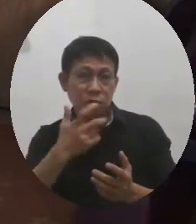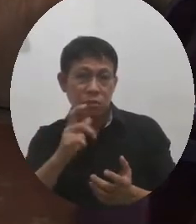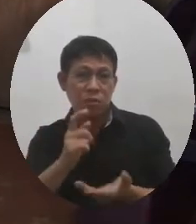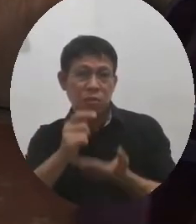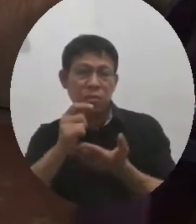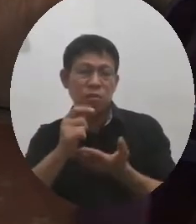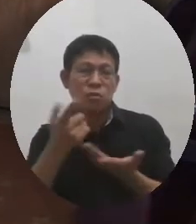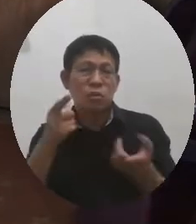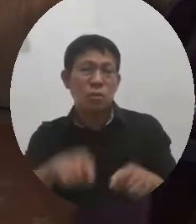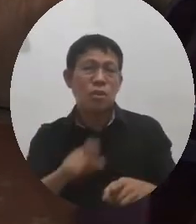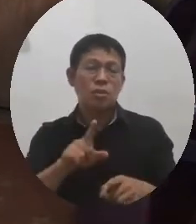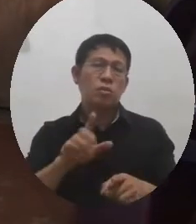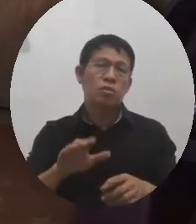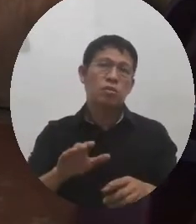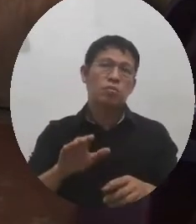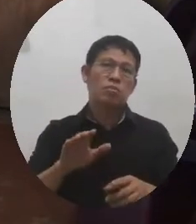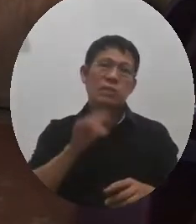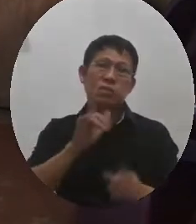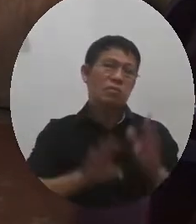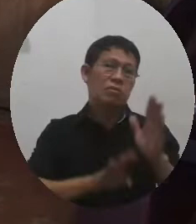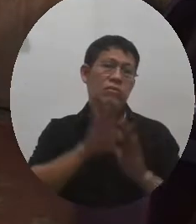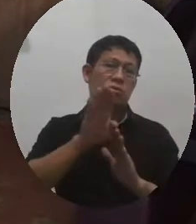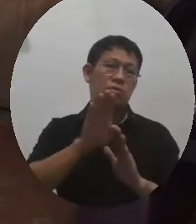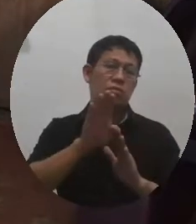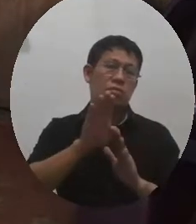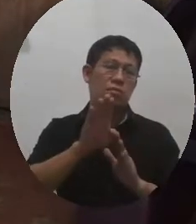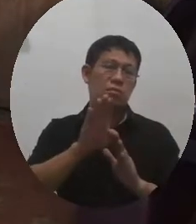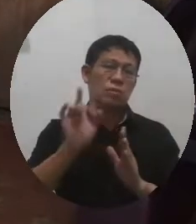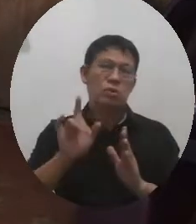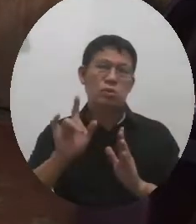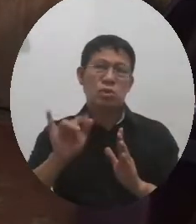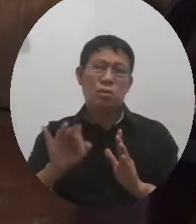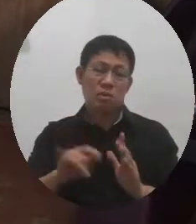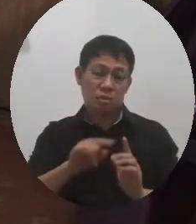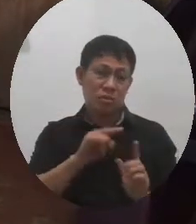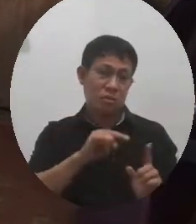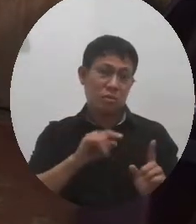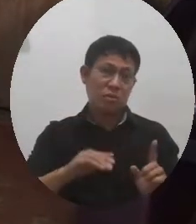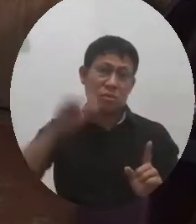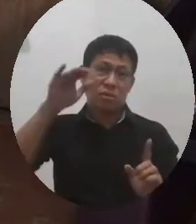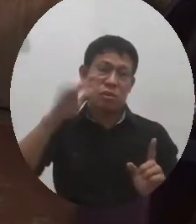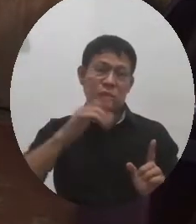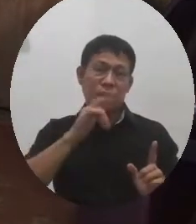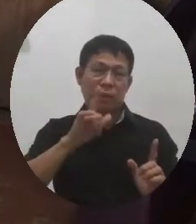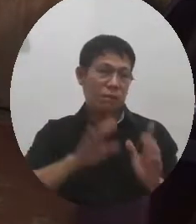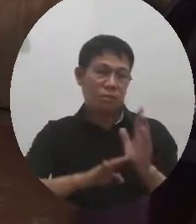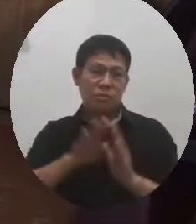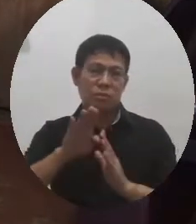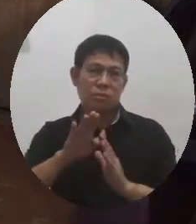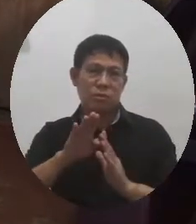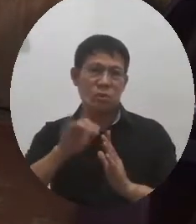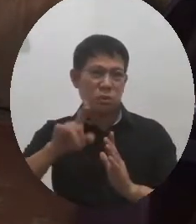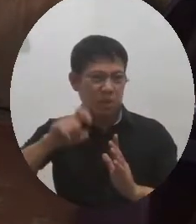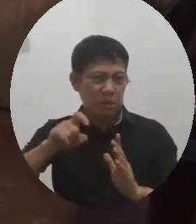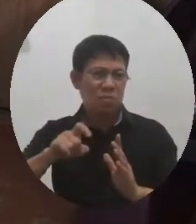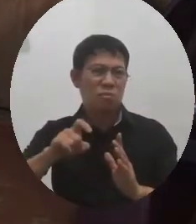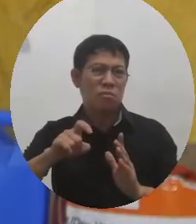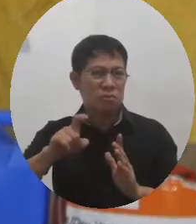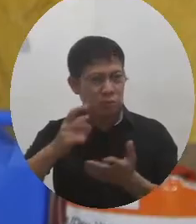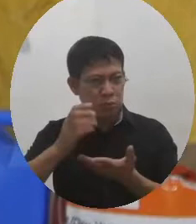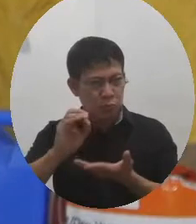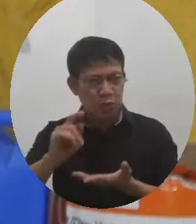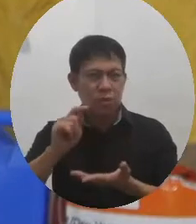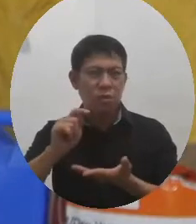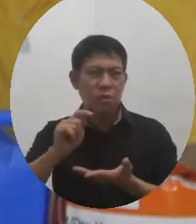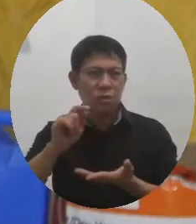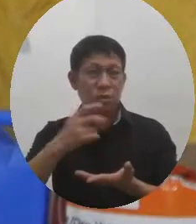po. Siyempre lahat naman po tayo may pangangailangan sa buhay. So hanggang yung pag-iisip niya,